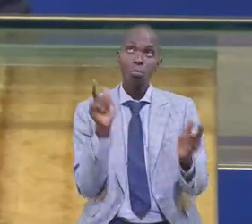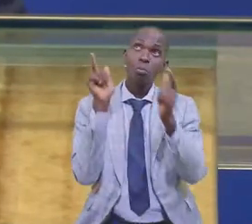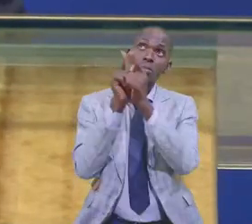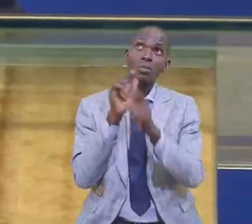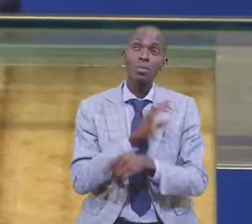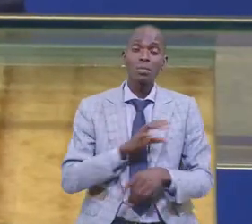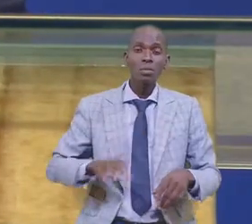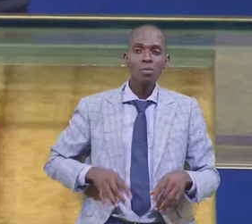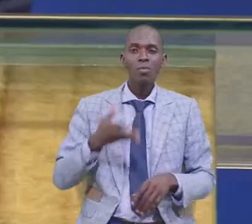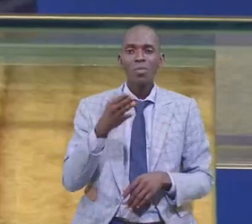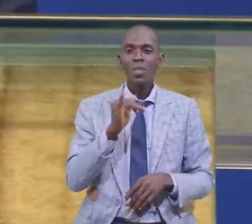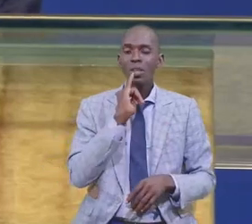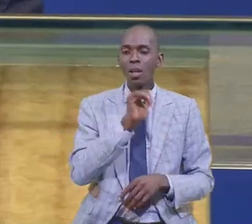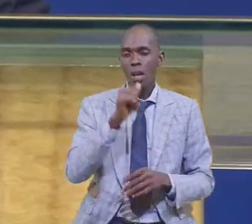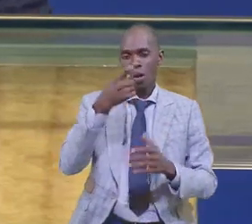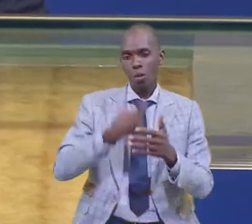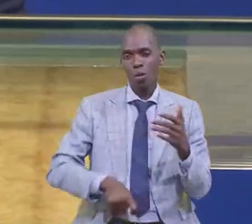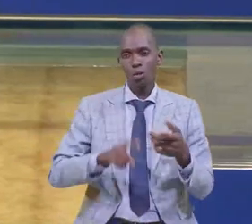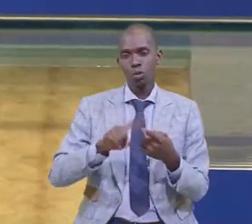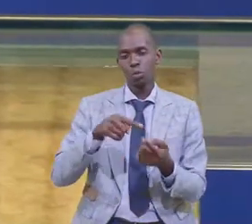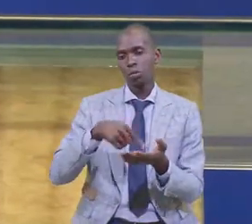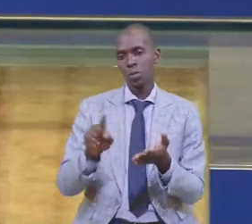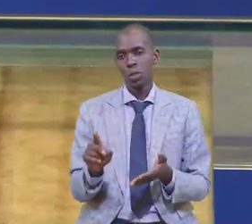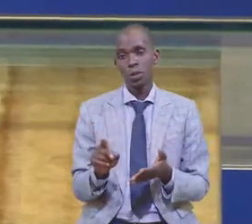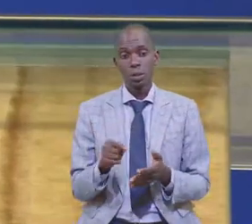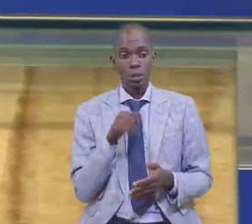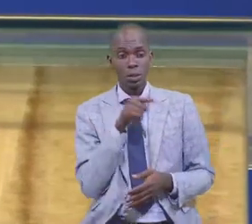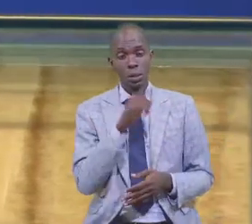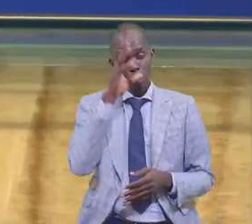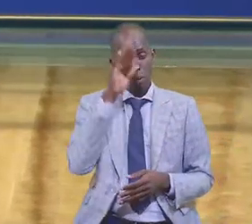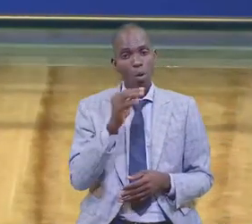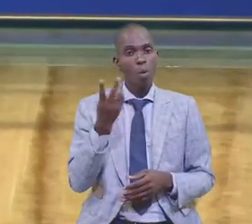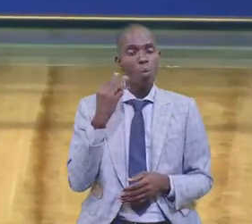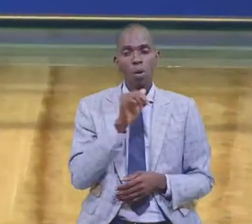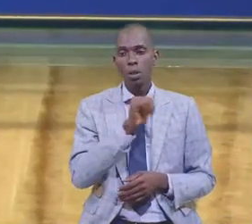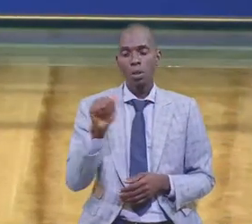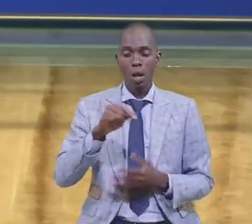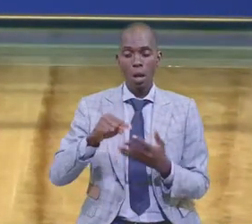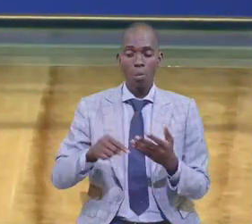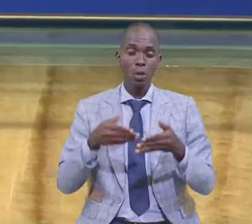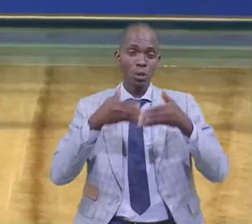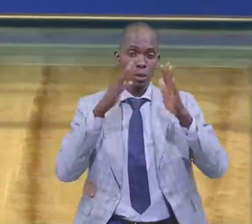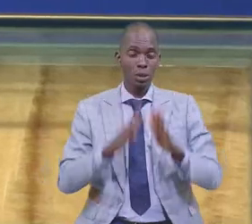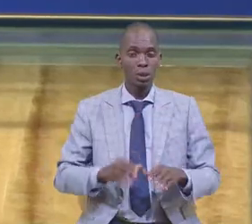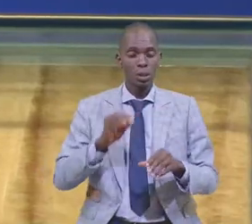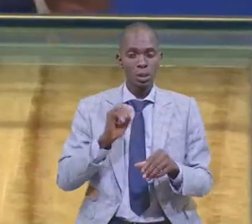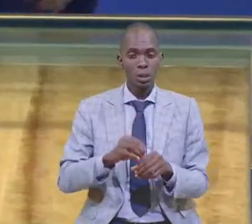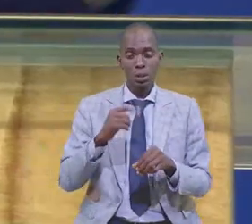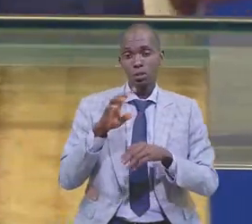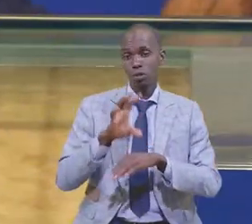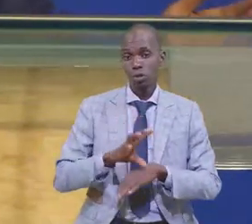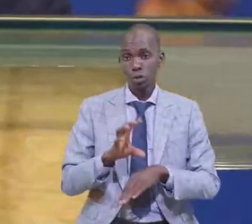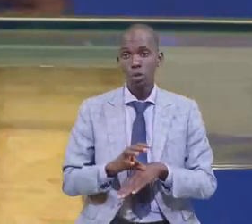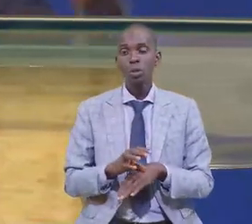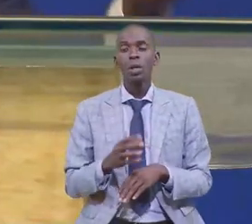à Christ, il y a un prix à payer pour cela. Et il fut l'un des grands de la synagogue en tant que